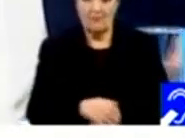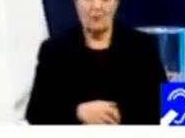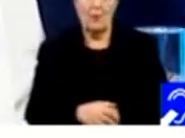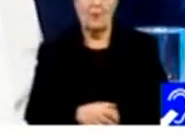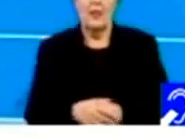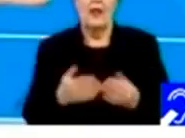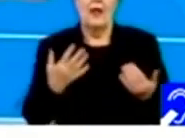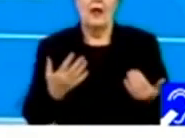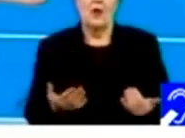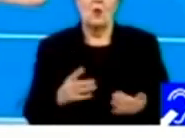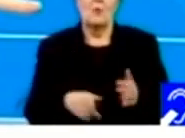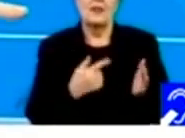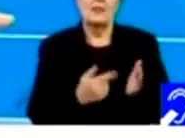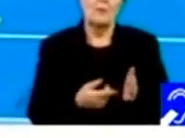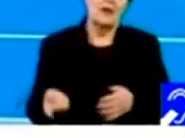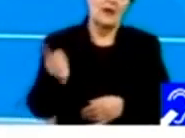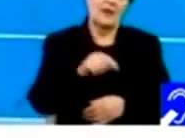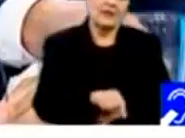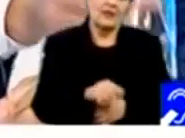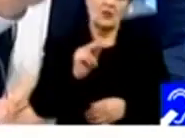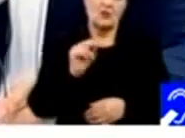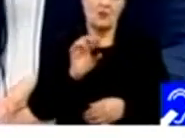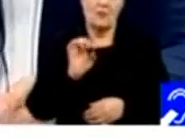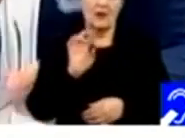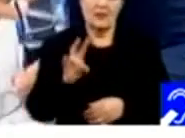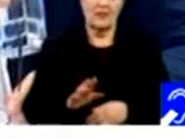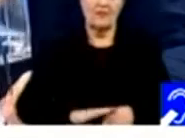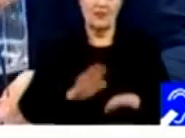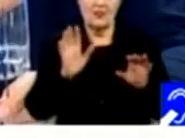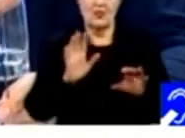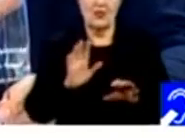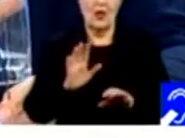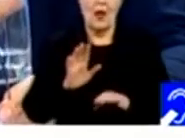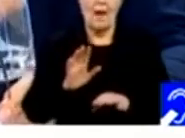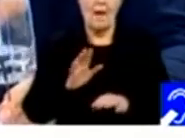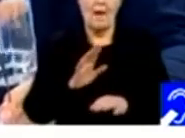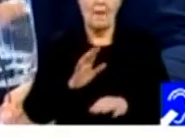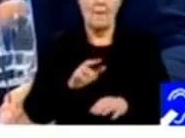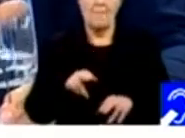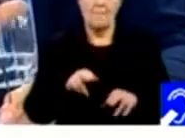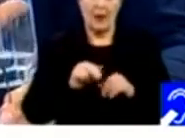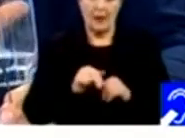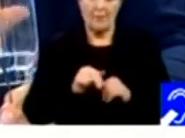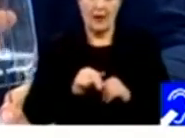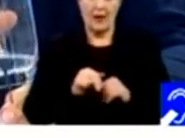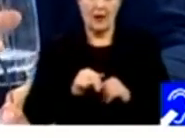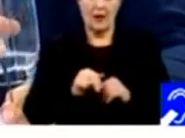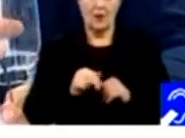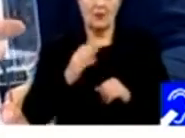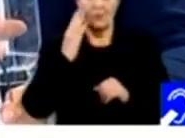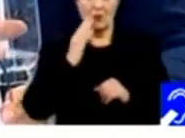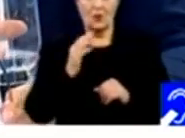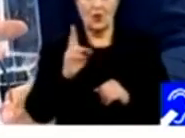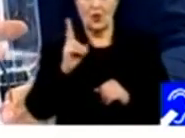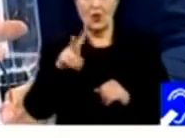Acum, domnule, nu stați o întrebare către domnul Ceban. Încă o dată, deci viceprimarul de București a fost numit clown de ministrul